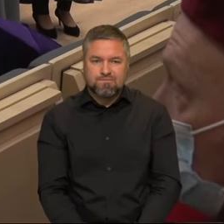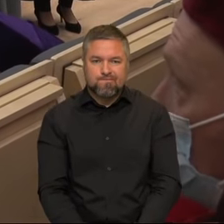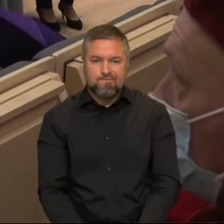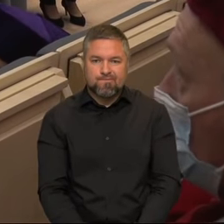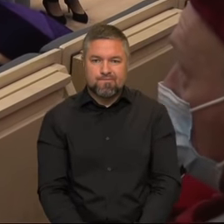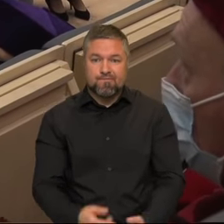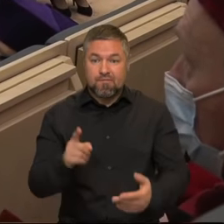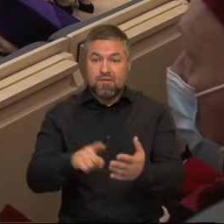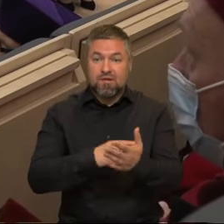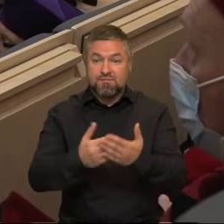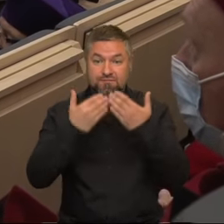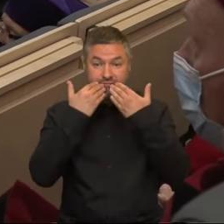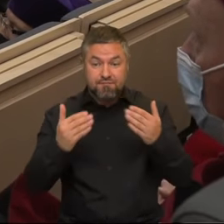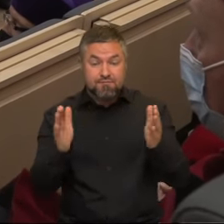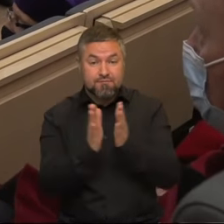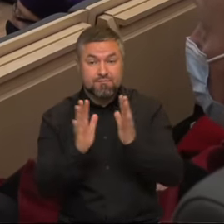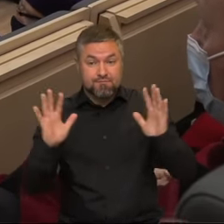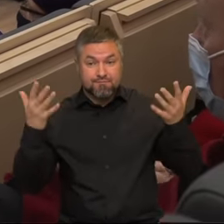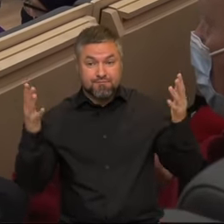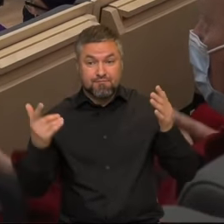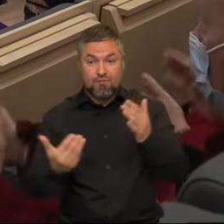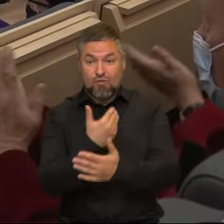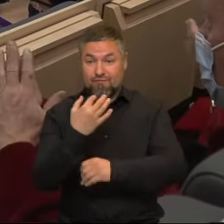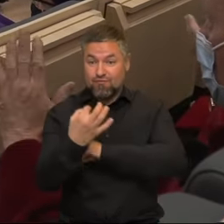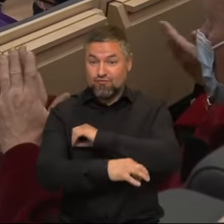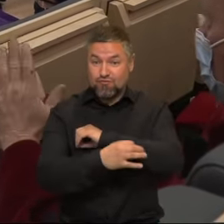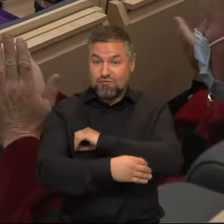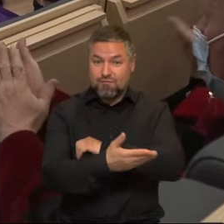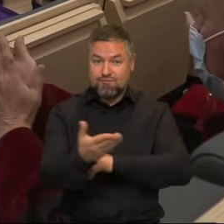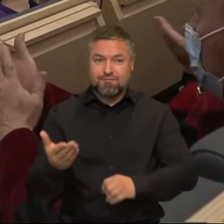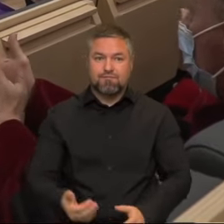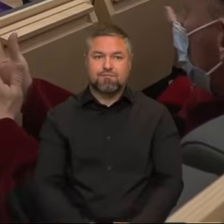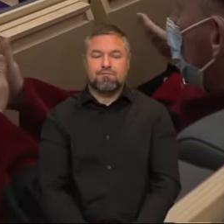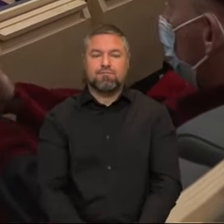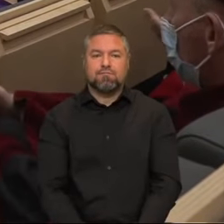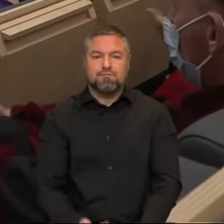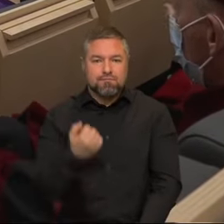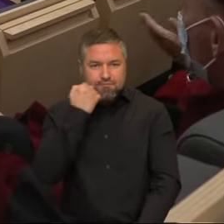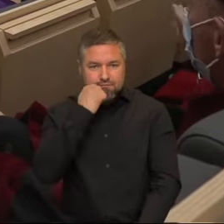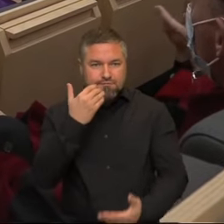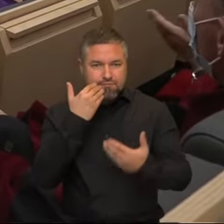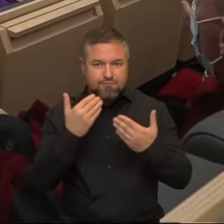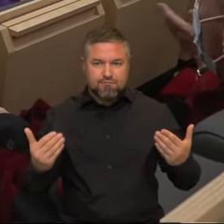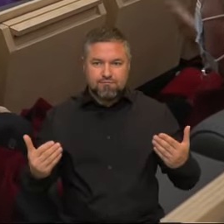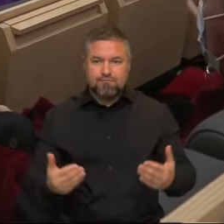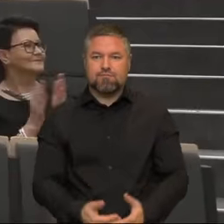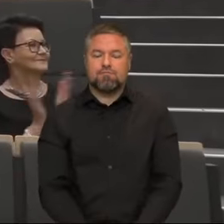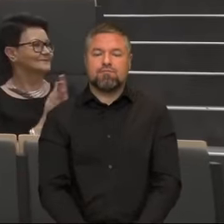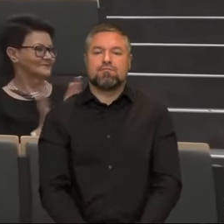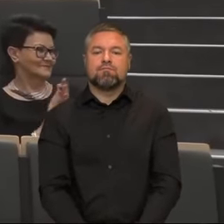Podziękujmy jeszcze raz brawami naszym nowym studentom. Bardzo wam dziękuję.